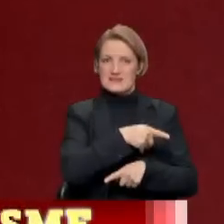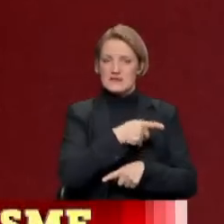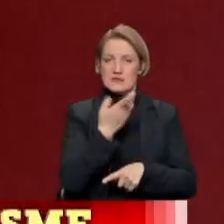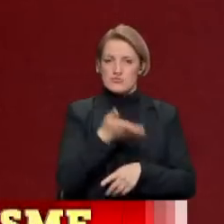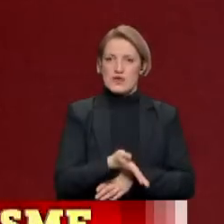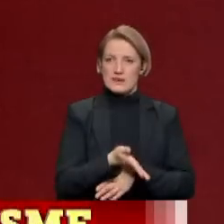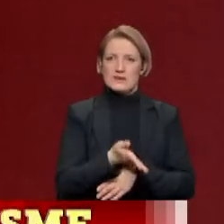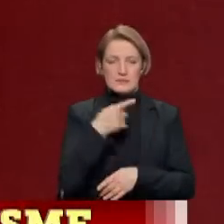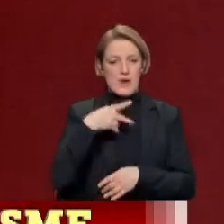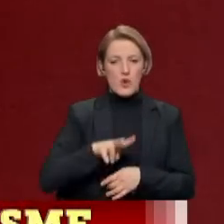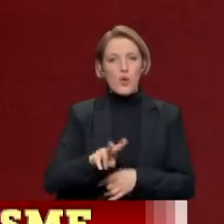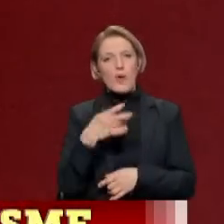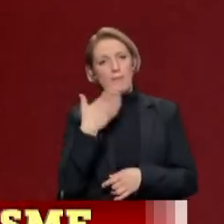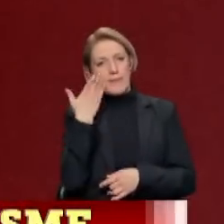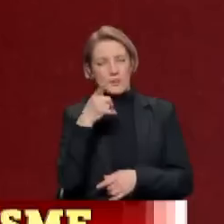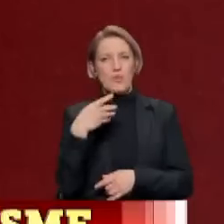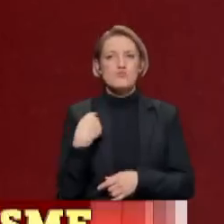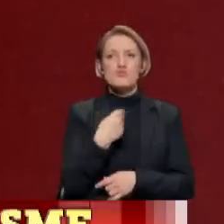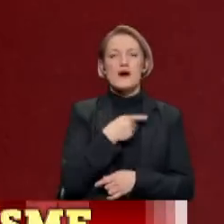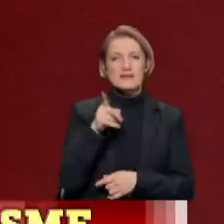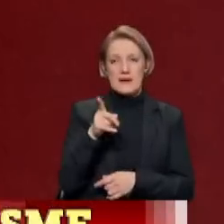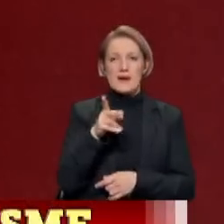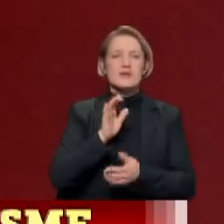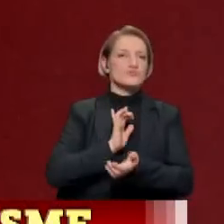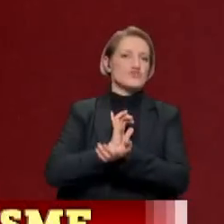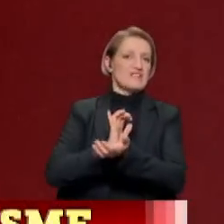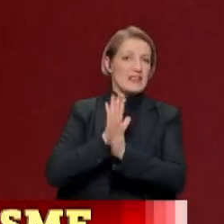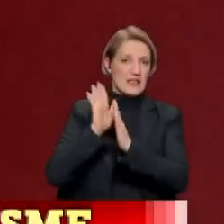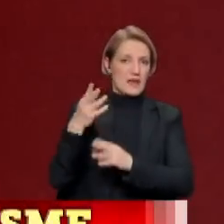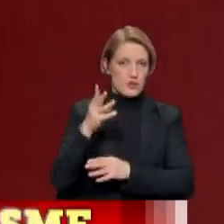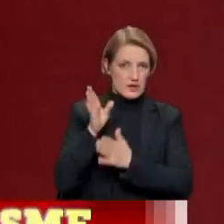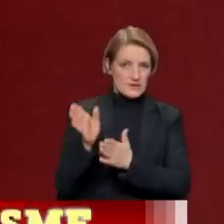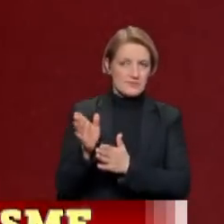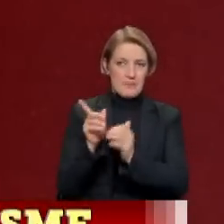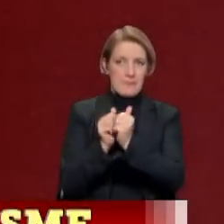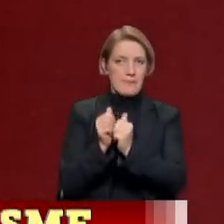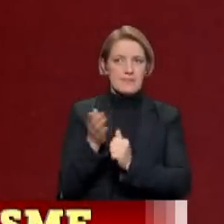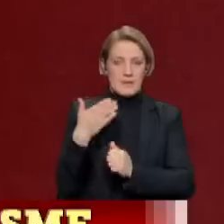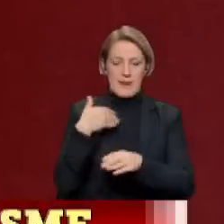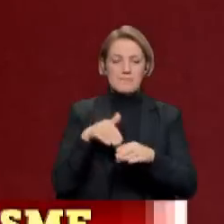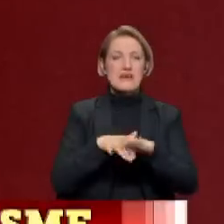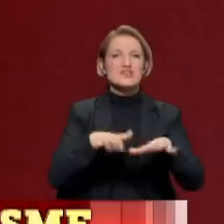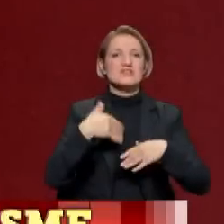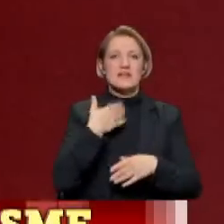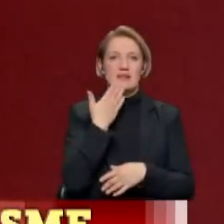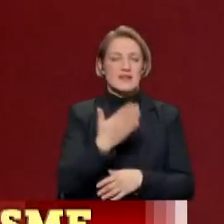izledim. Onun muayenehanesinden Pınarhisar'a gitmiş. Ben mecliste dedim